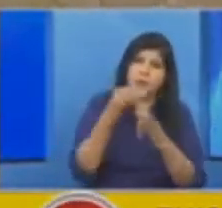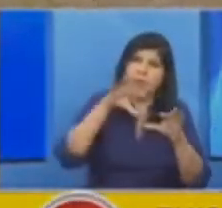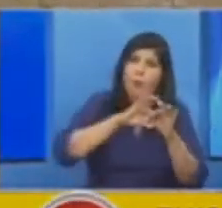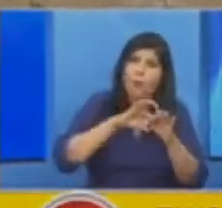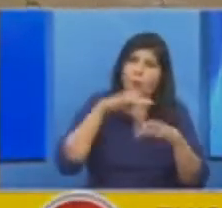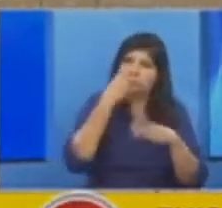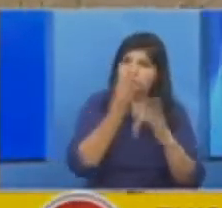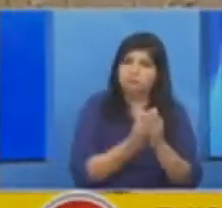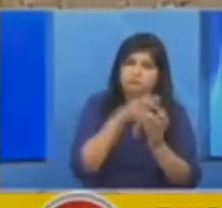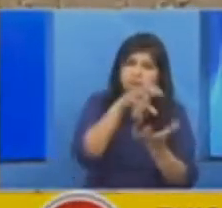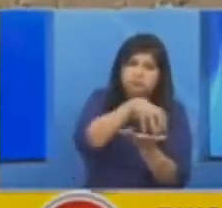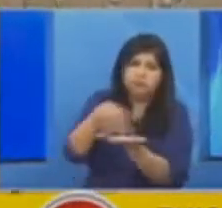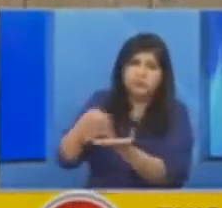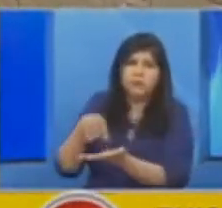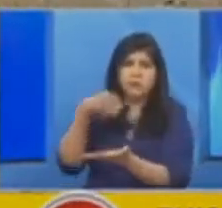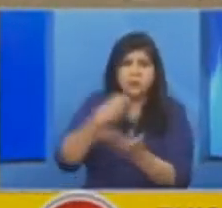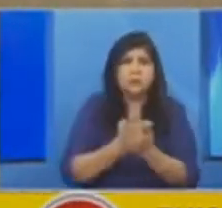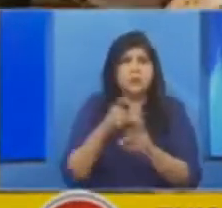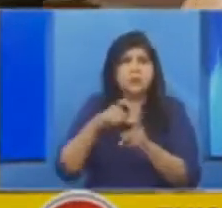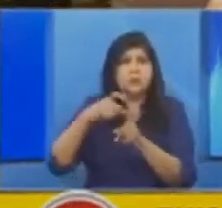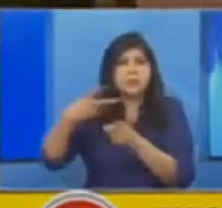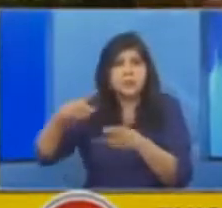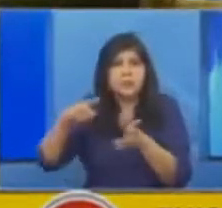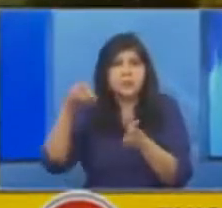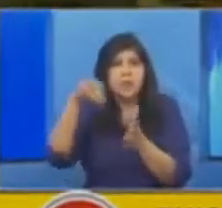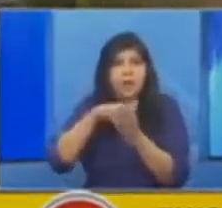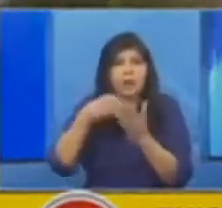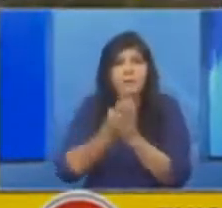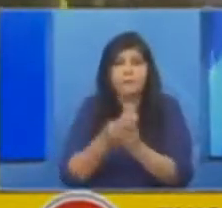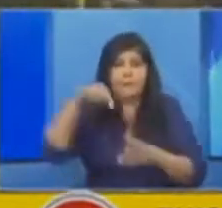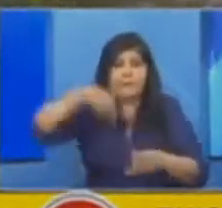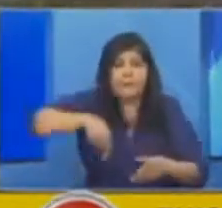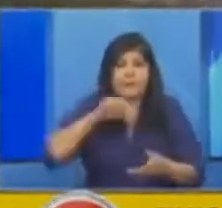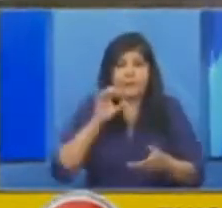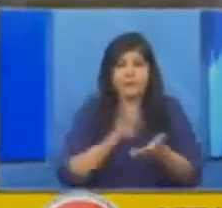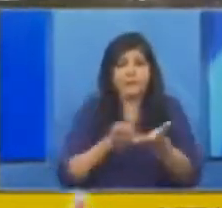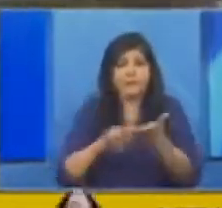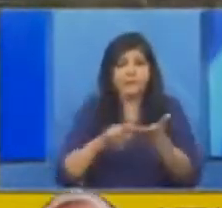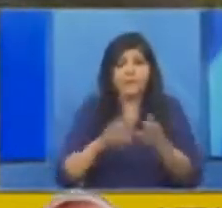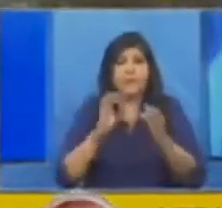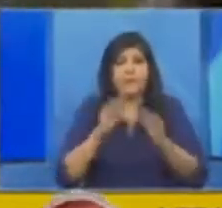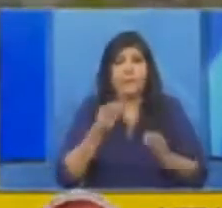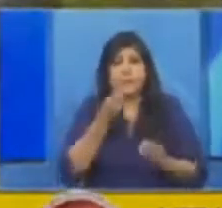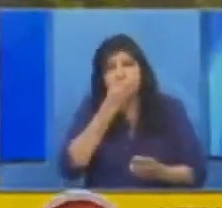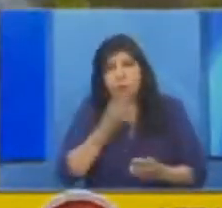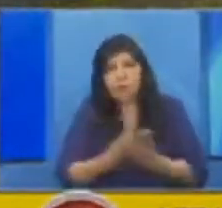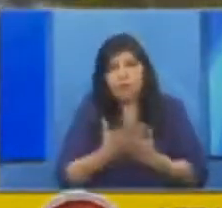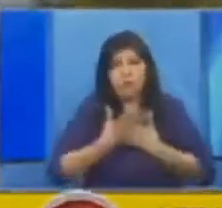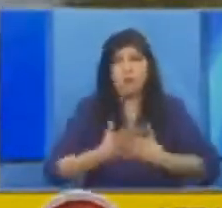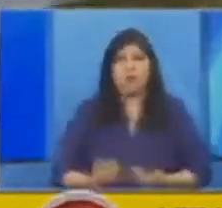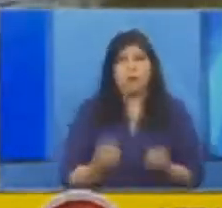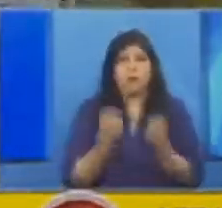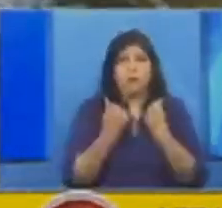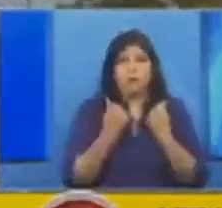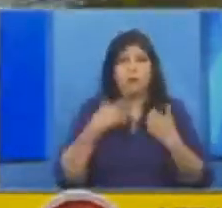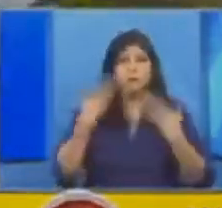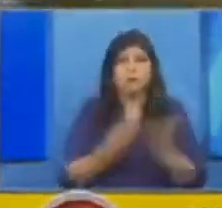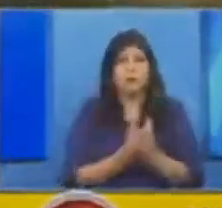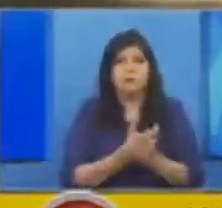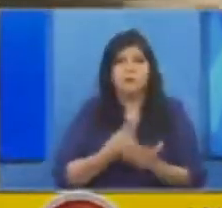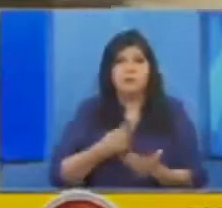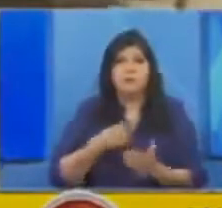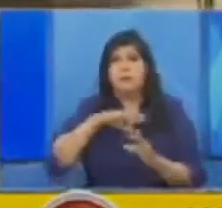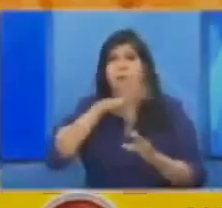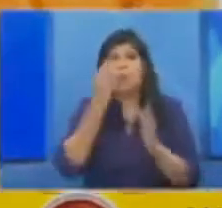हो सकता है, आईए, पोशन महा में पौश्टिक खाने और स्वस्त रहने के लिए हम सभी को